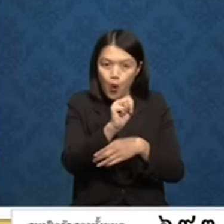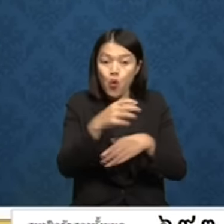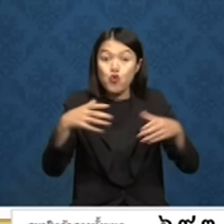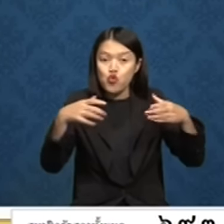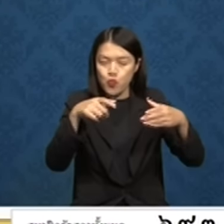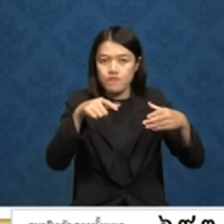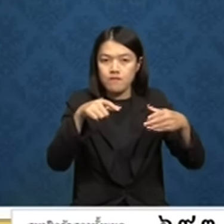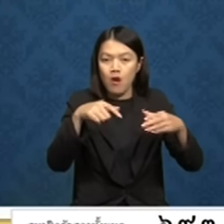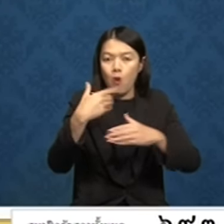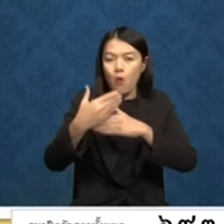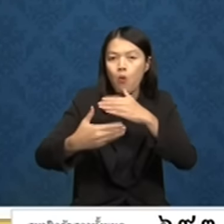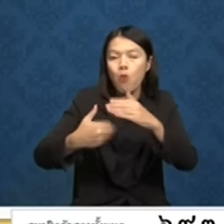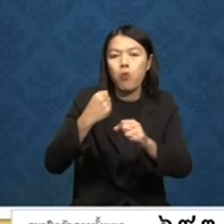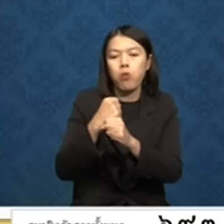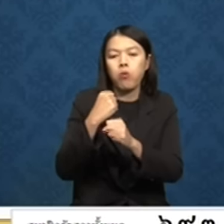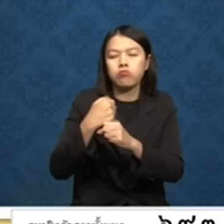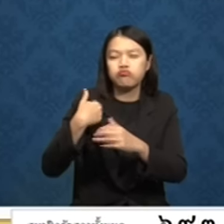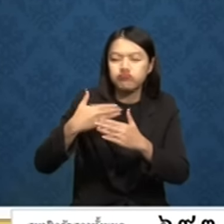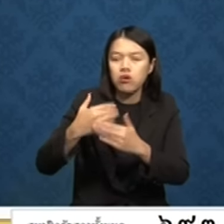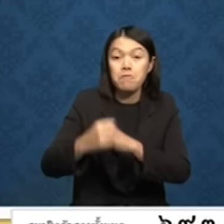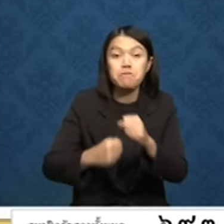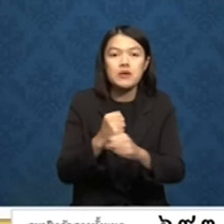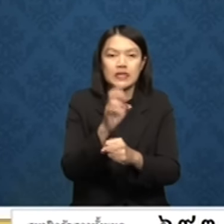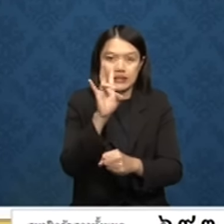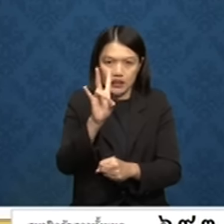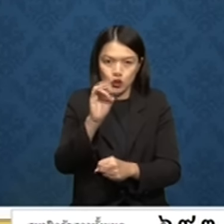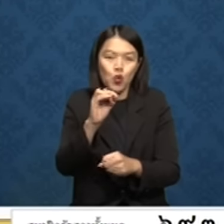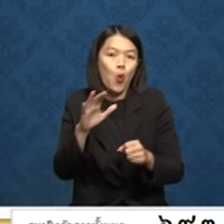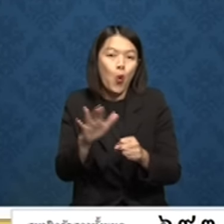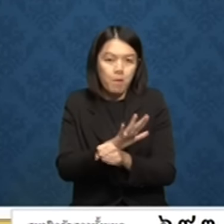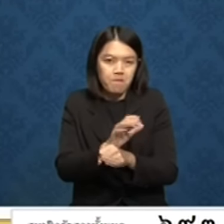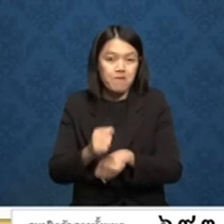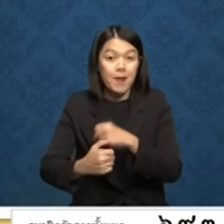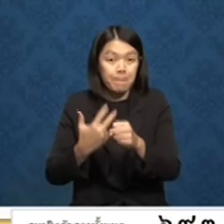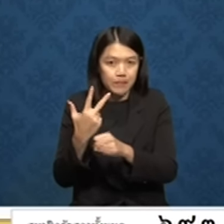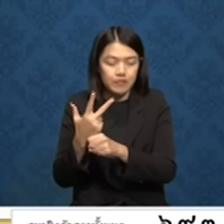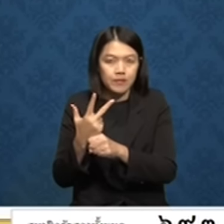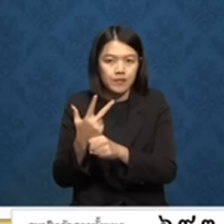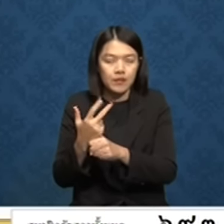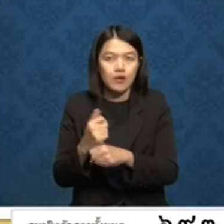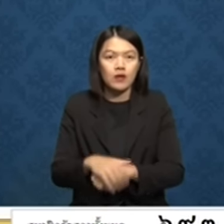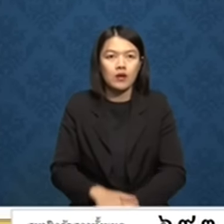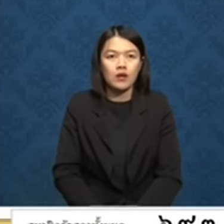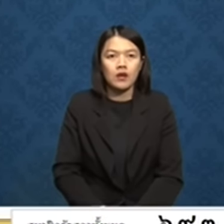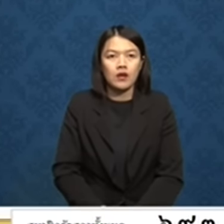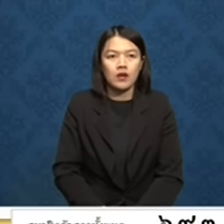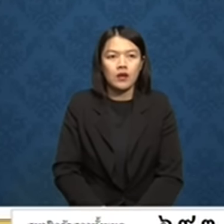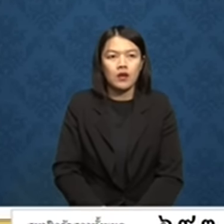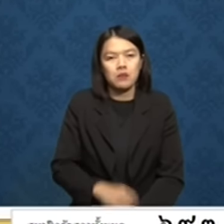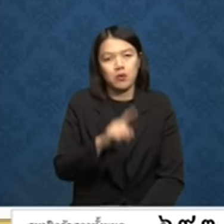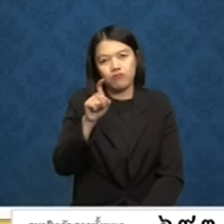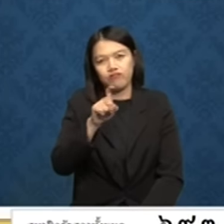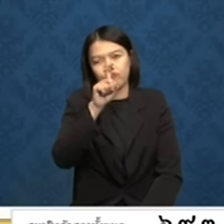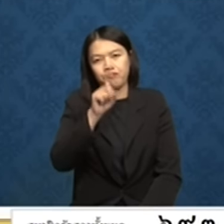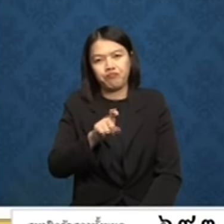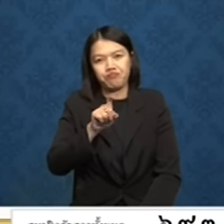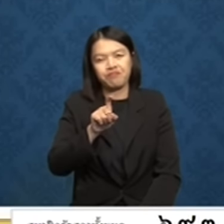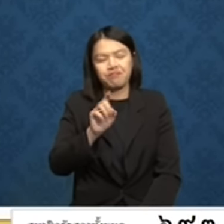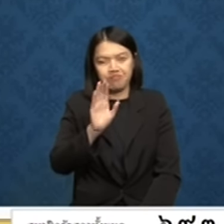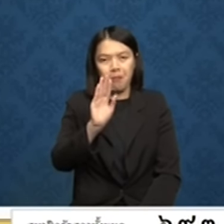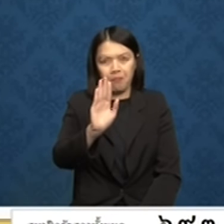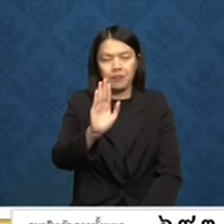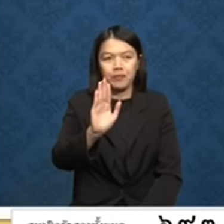ะมีการทำงานไปจนถึงปี70ครบเทอมนะครับแต่ผมก็ขออนุญาตใส่ question mark เอาไว้ก่อนนะครับ